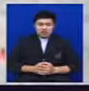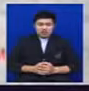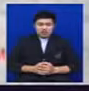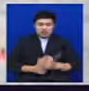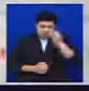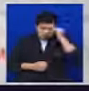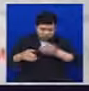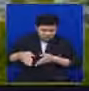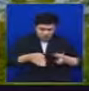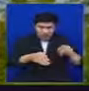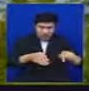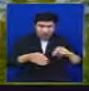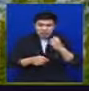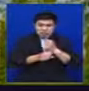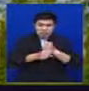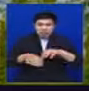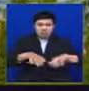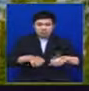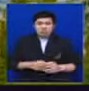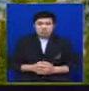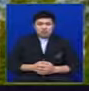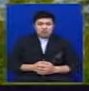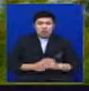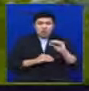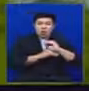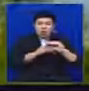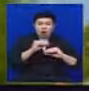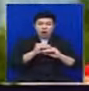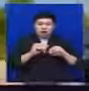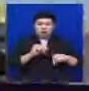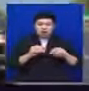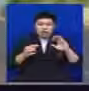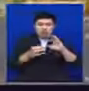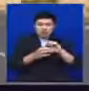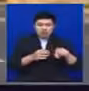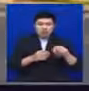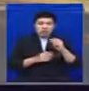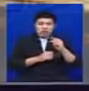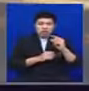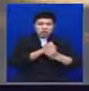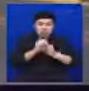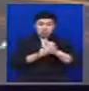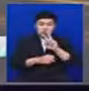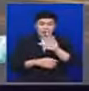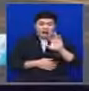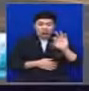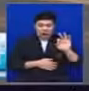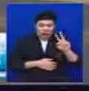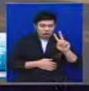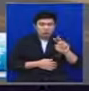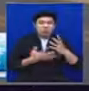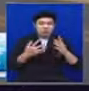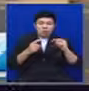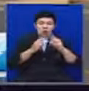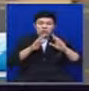วยงานที่ดำเนินโครงการเพราะหลังจากมีการเปิดตัวโครงการครั้งแรกเมื่อปี2552ท่ามกลางเสียงคัดค้านของช